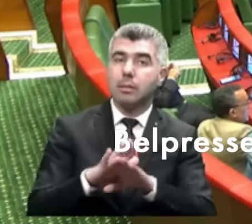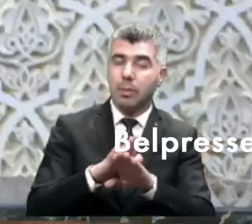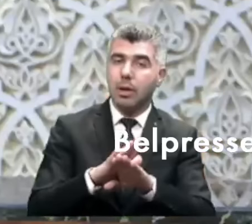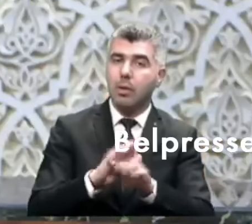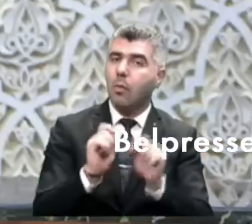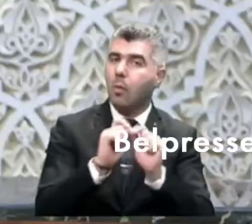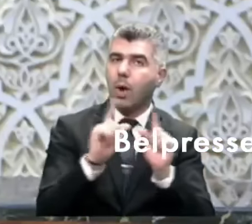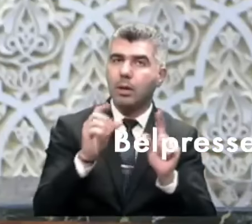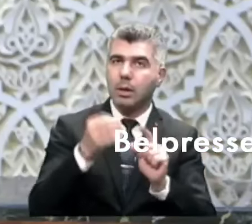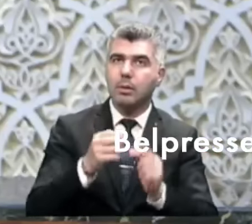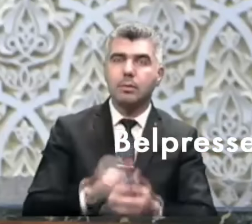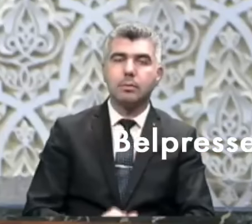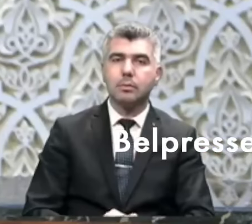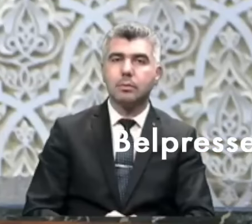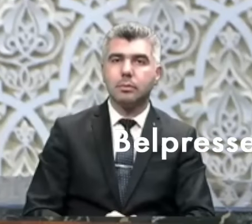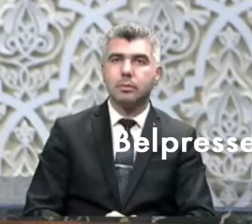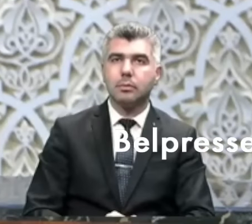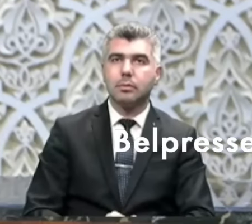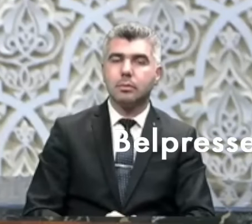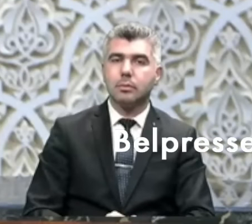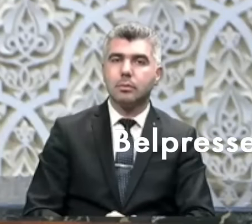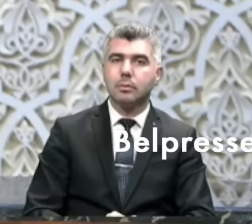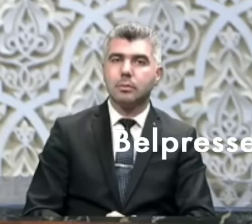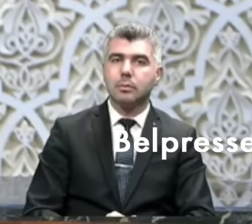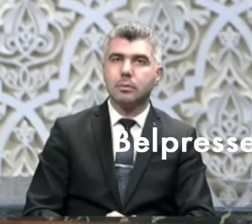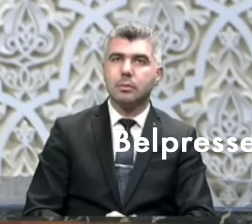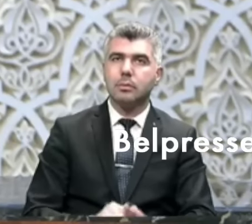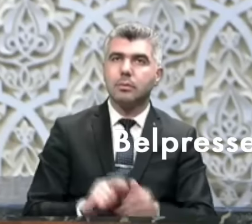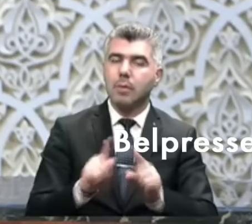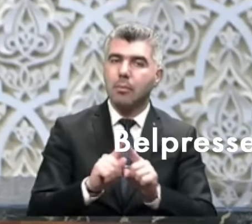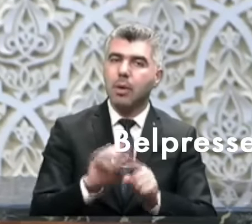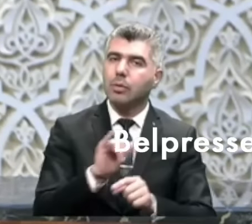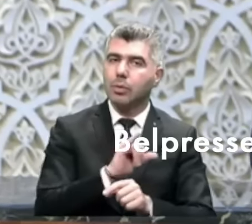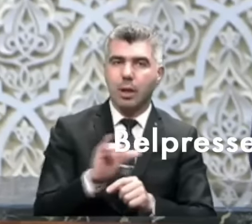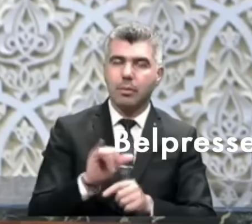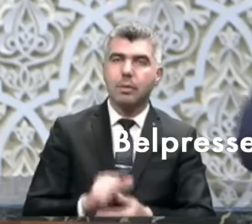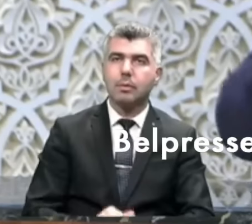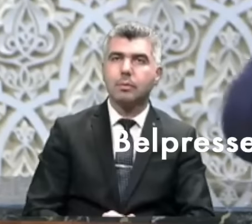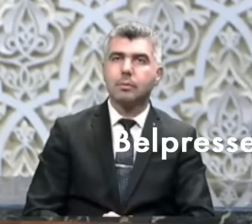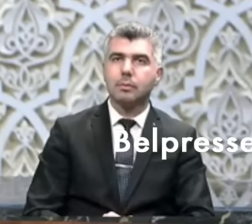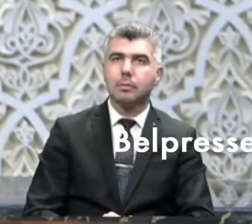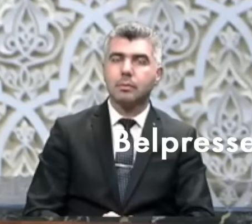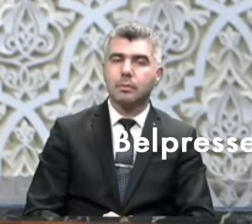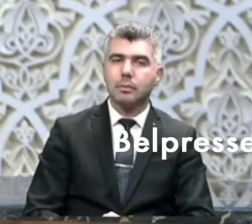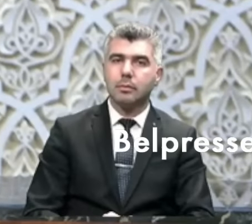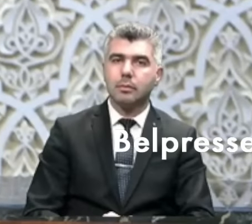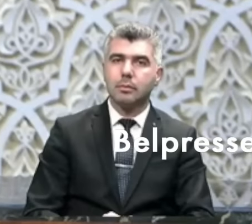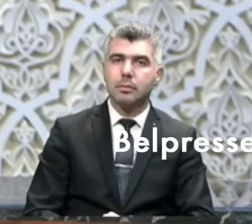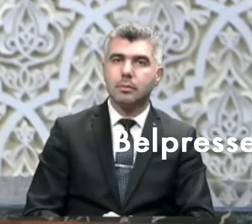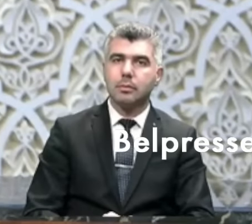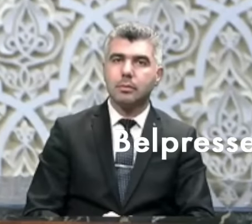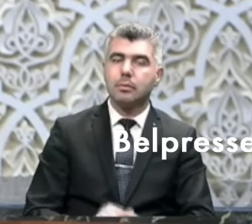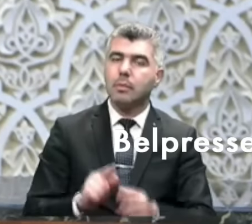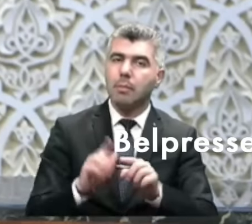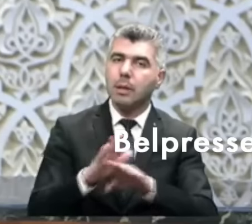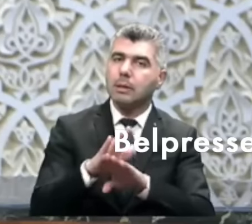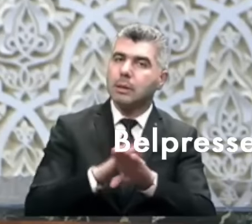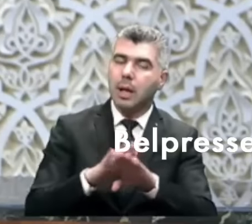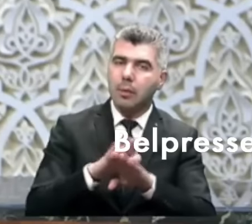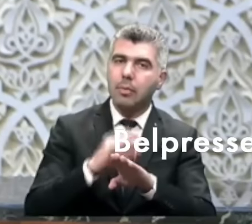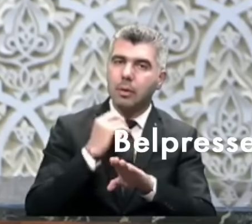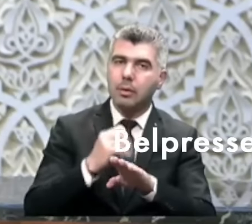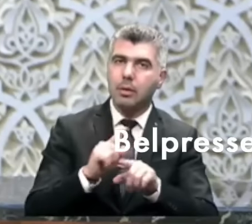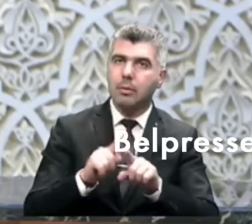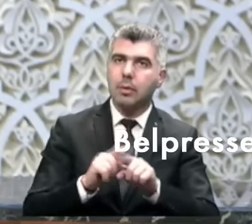الكفايه رجاء رجاء رجاء رجاء رجاء رجاء صافي انا اعتذر للامين نيابه